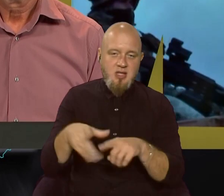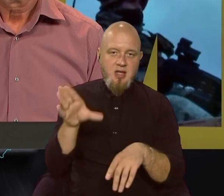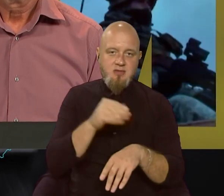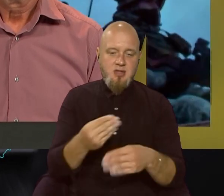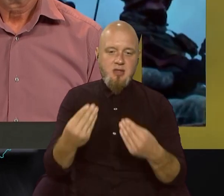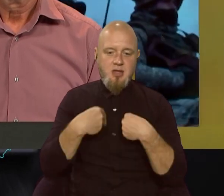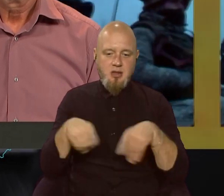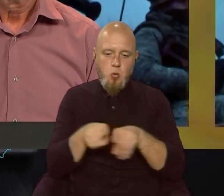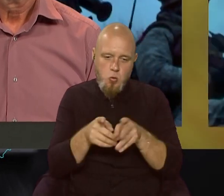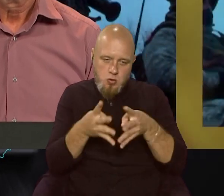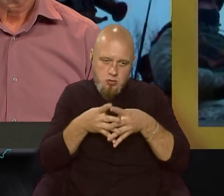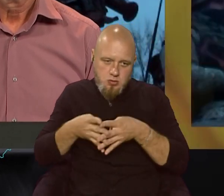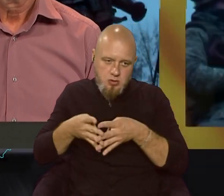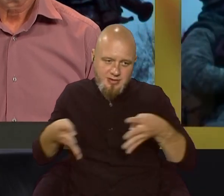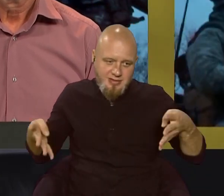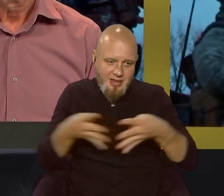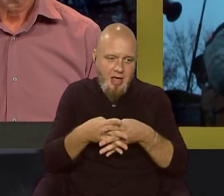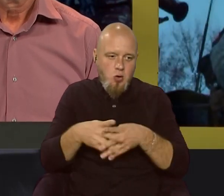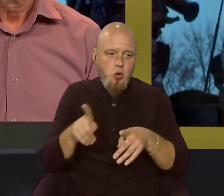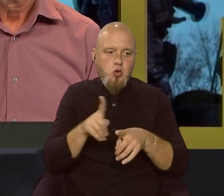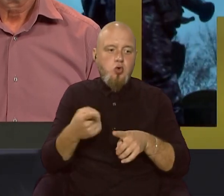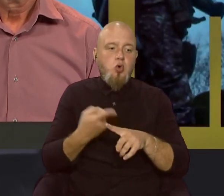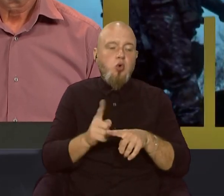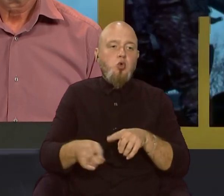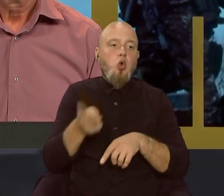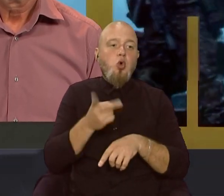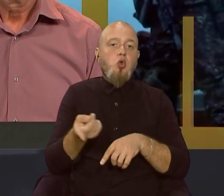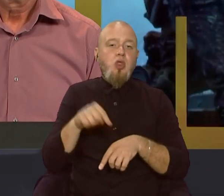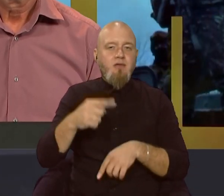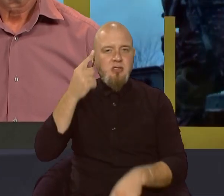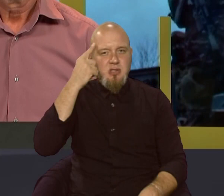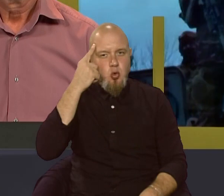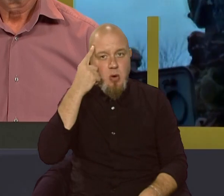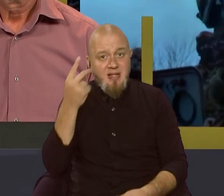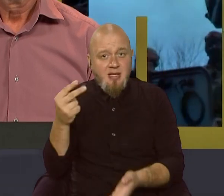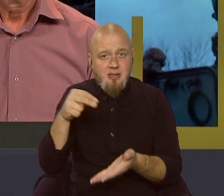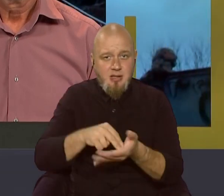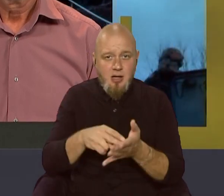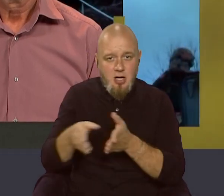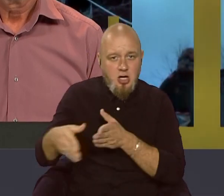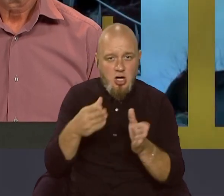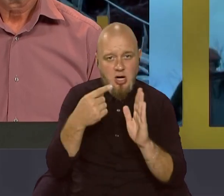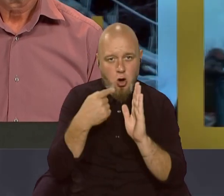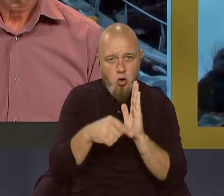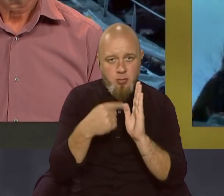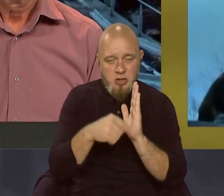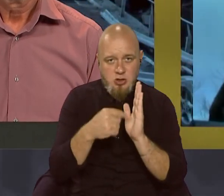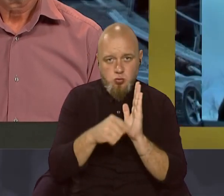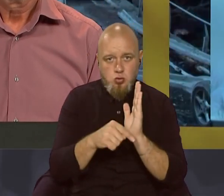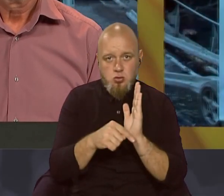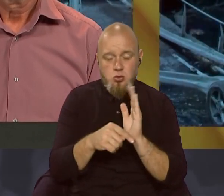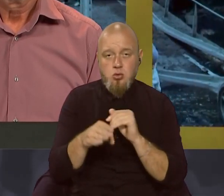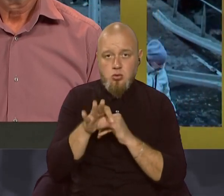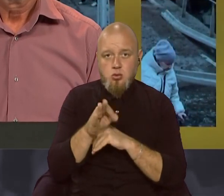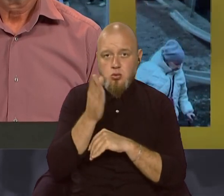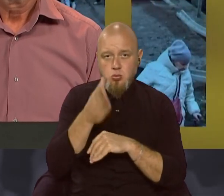таку синергію, що той, хто навіть задумається стати на шлях колабораціонізму, то